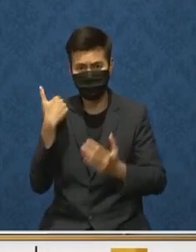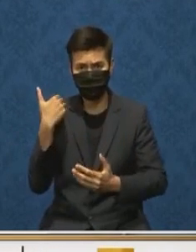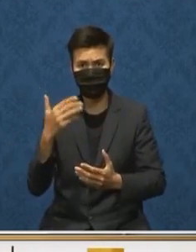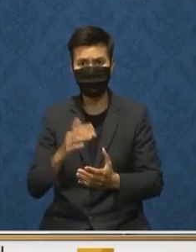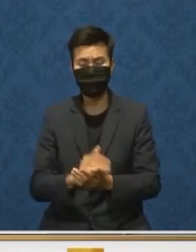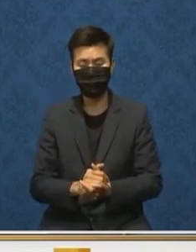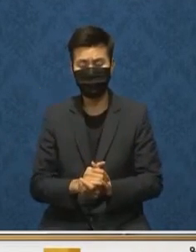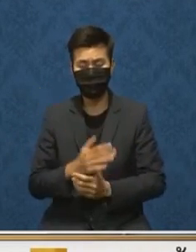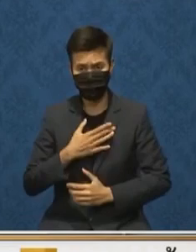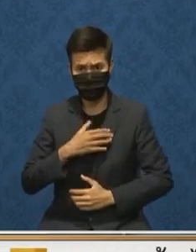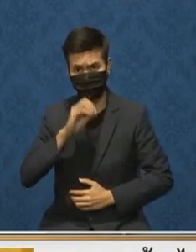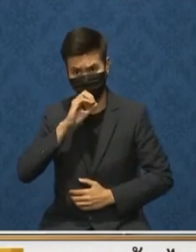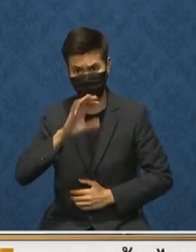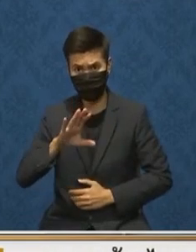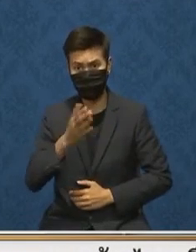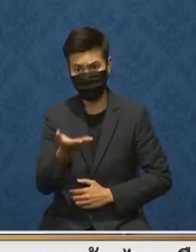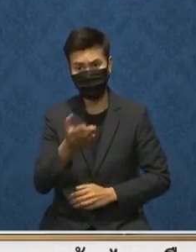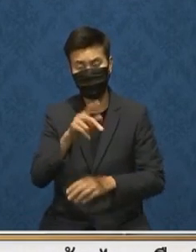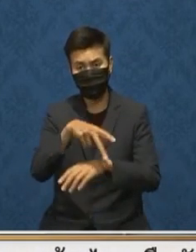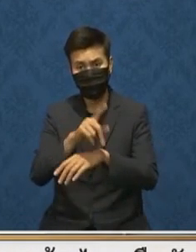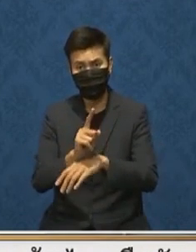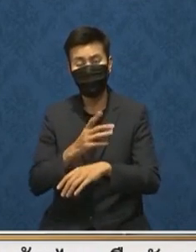าผมเนี่ย